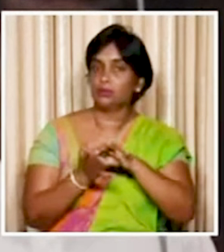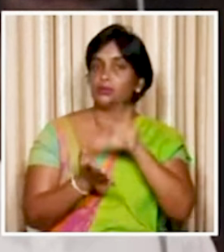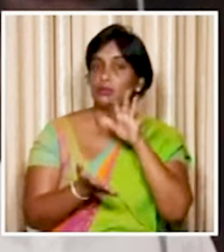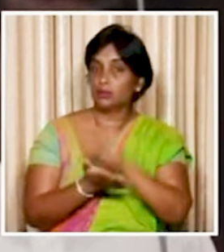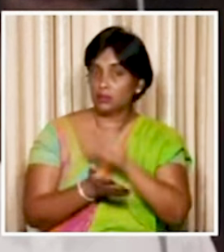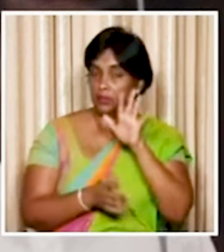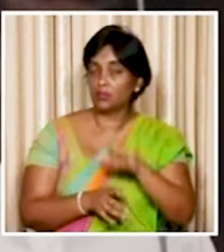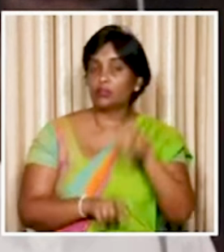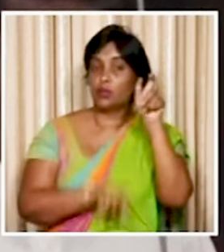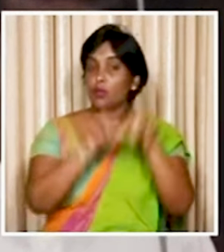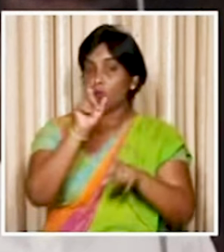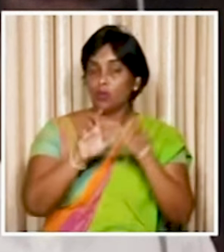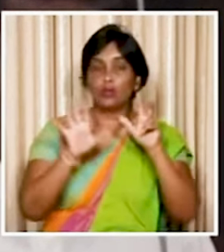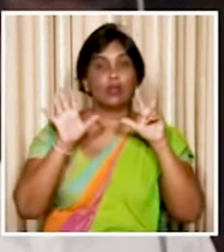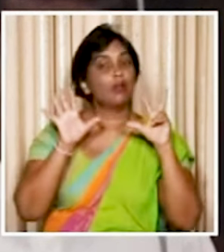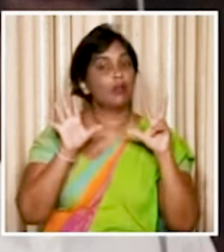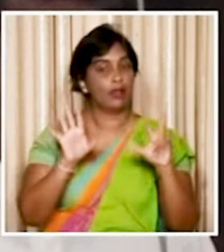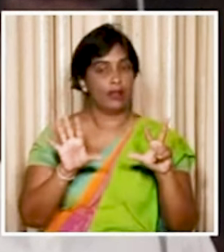8 பேர் இருக்கிறார்கள்.